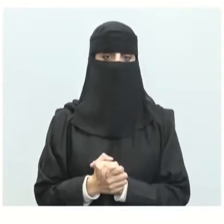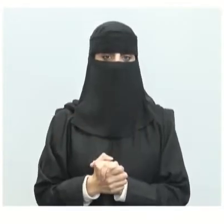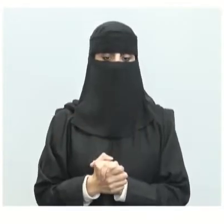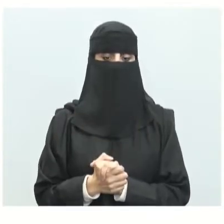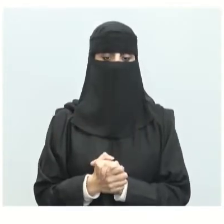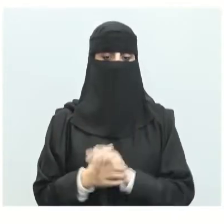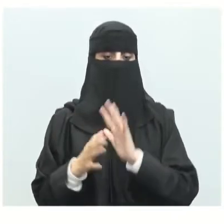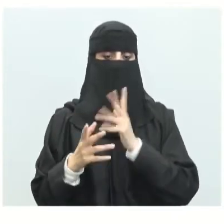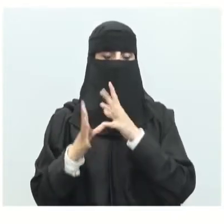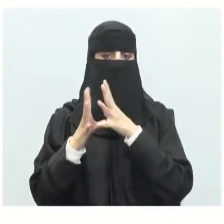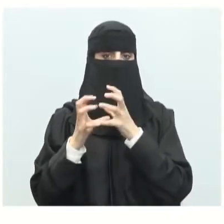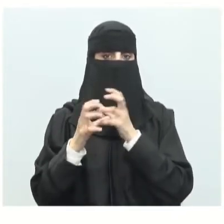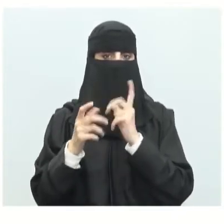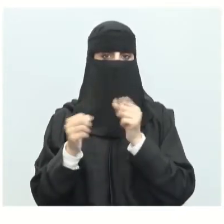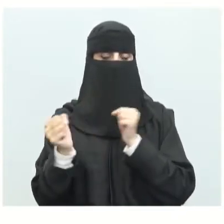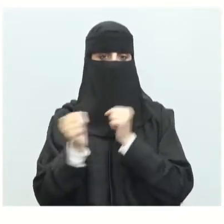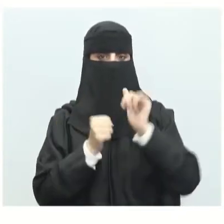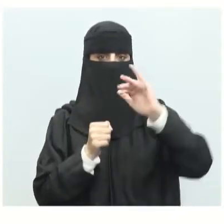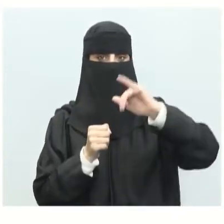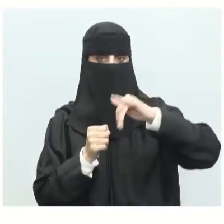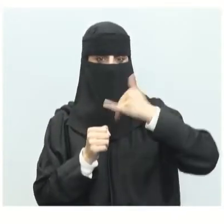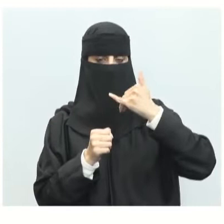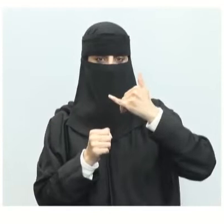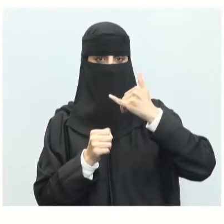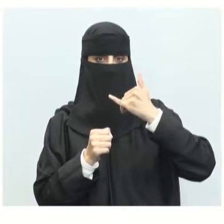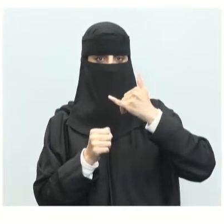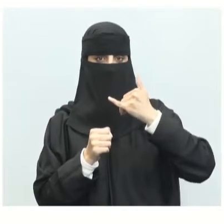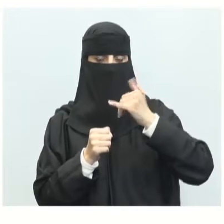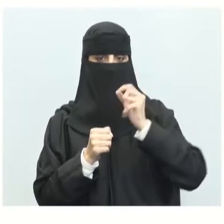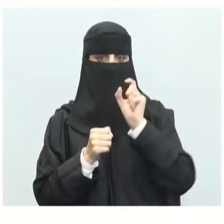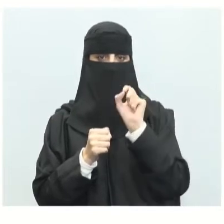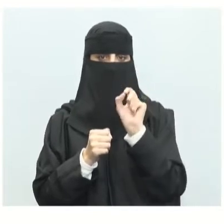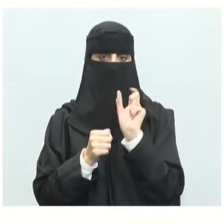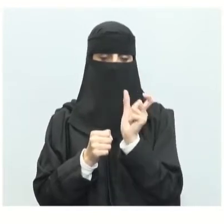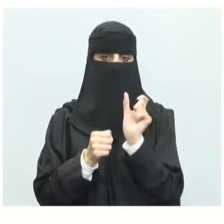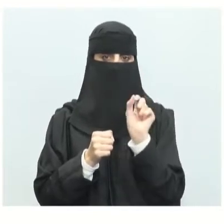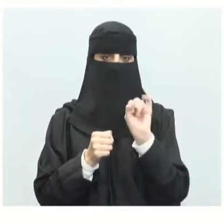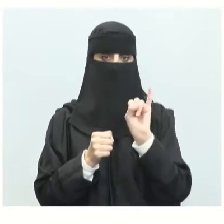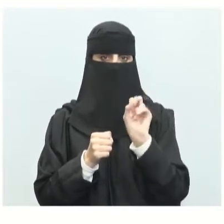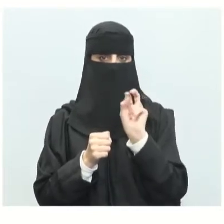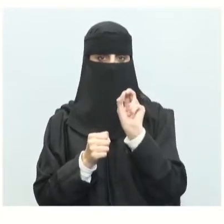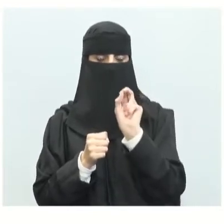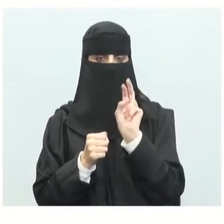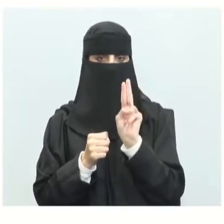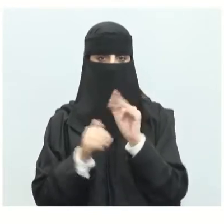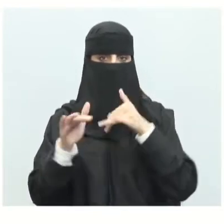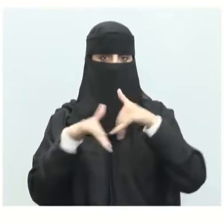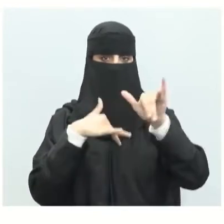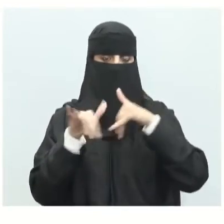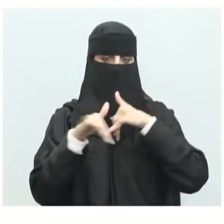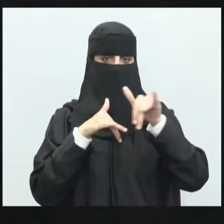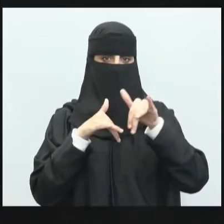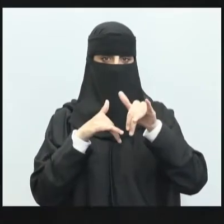على اي معنى من هذه المعاني تدل كلمه نمت هل هي زينت